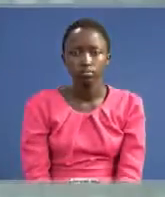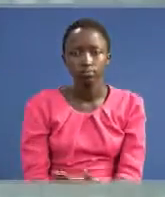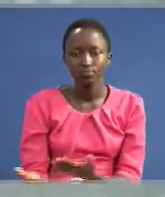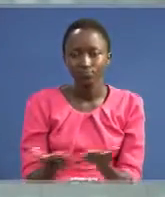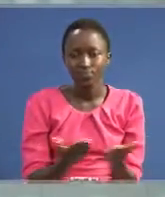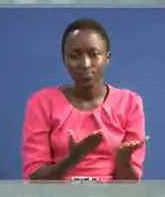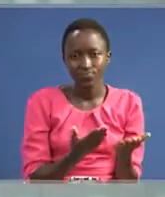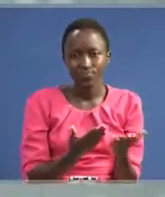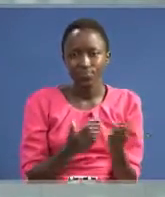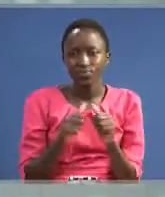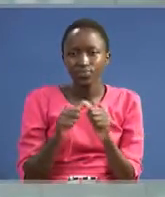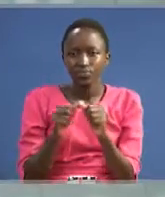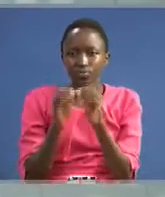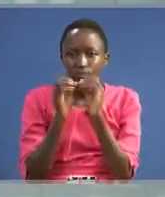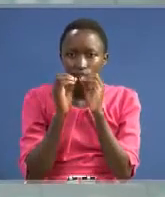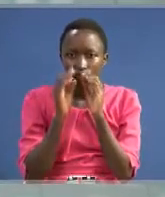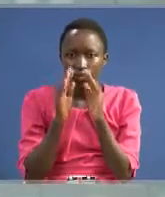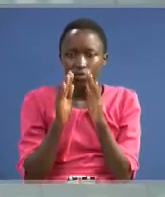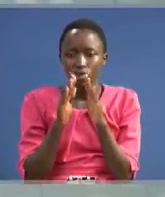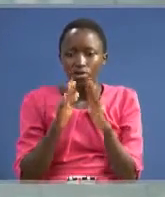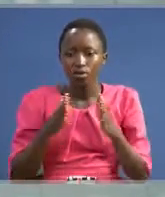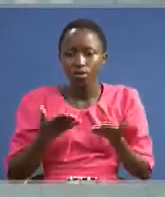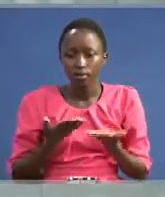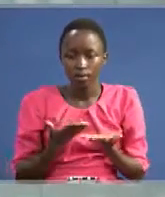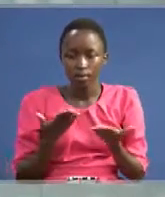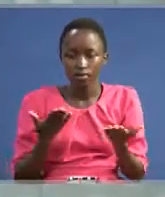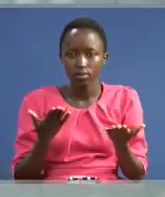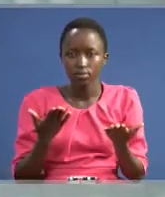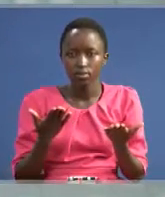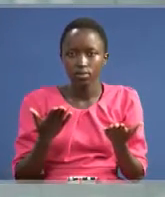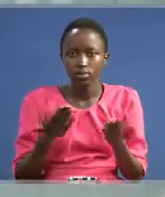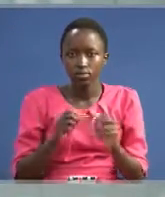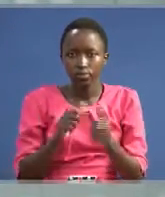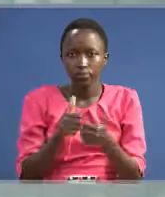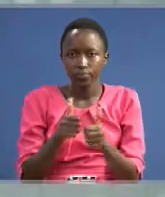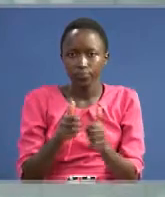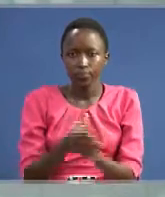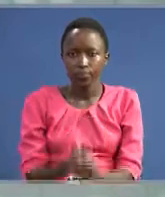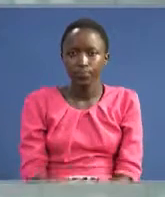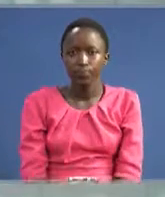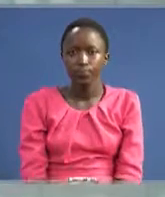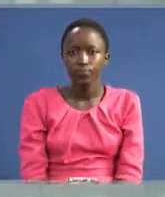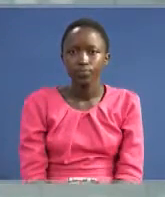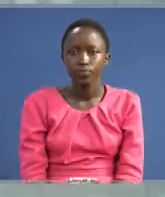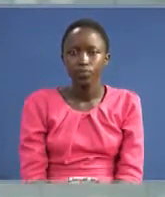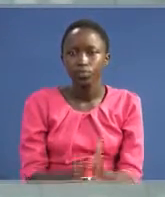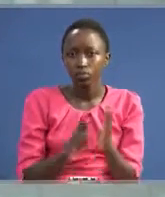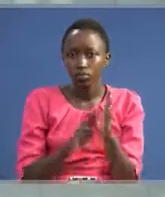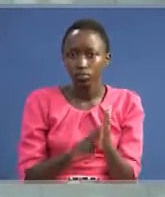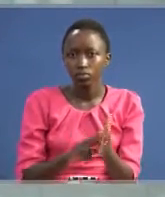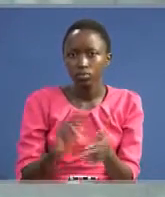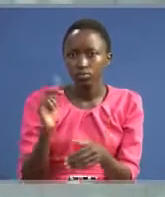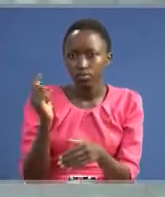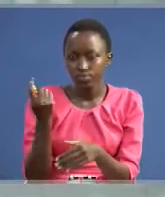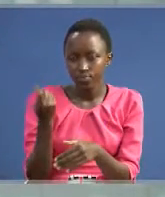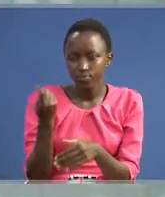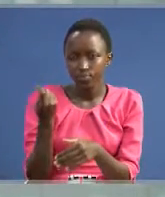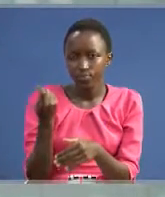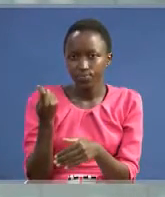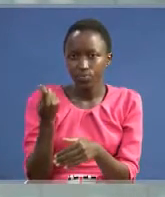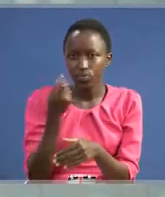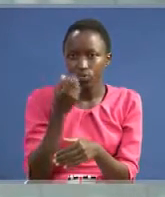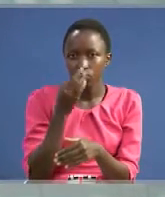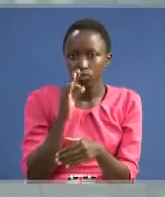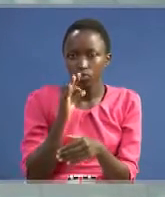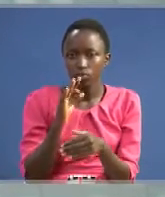karibu tuweze kuendelea na mambo jinsi alivyo katika spoti. Wawakilishi wa Kenya kwenye dimba